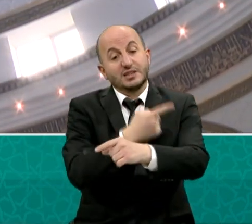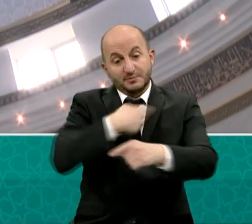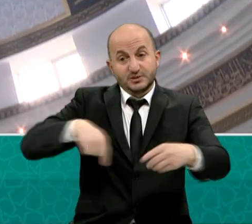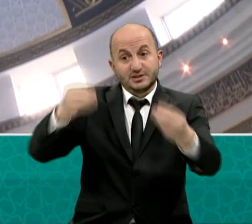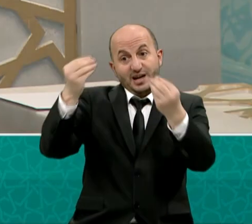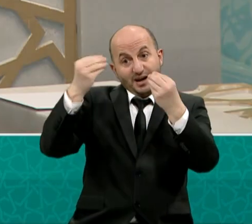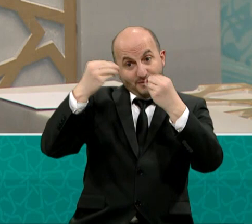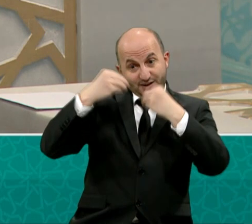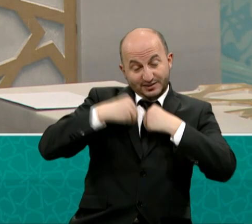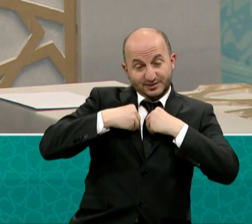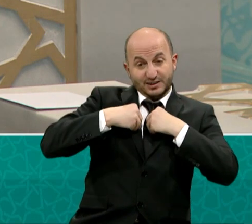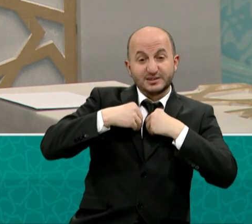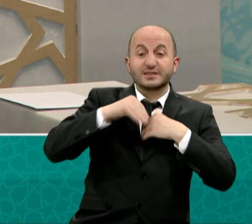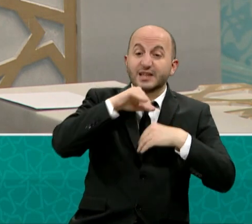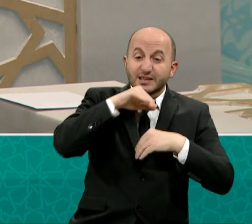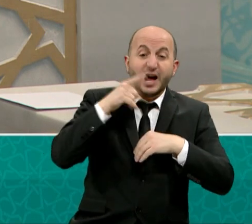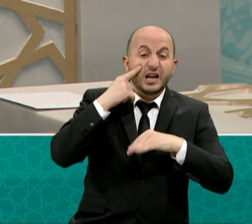eden ecdadımıza